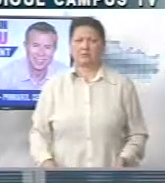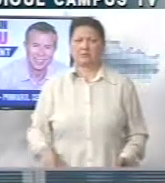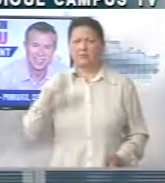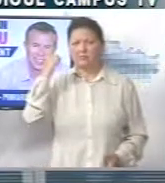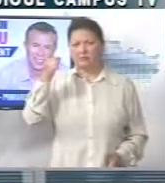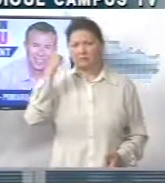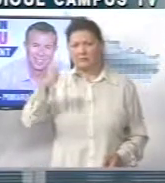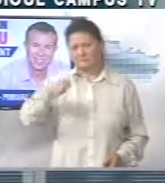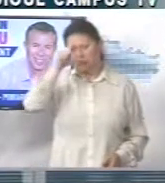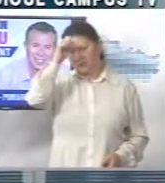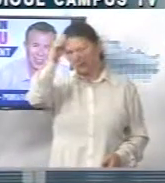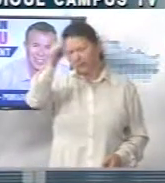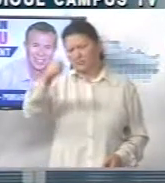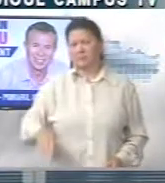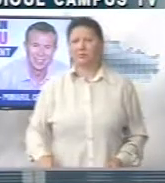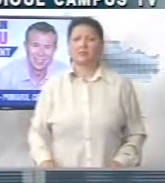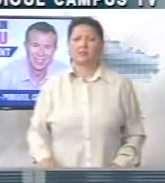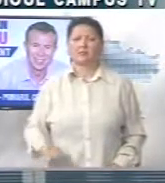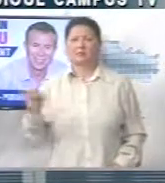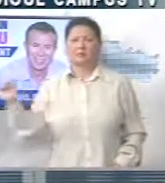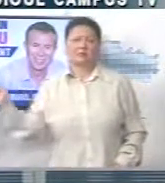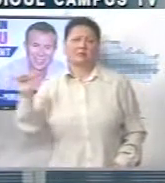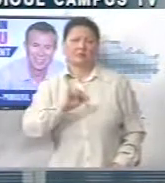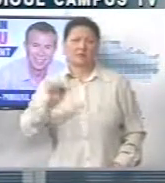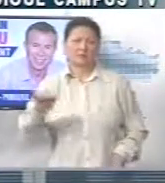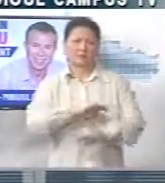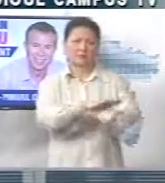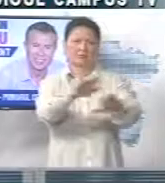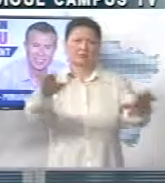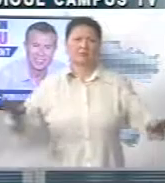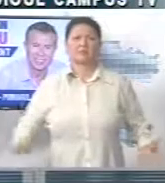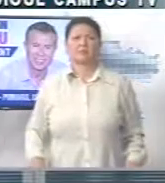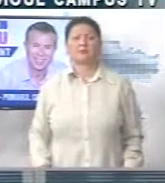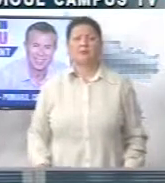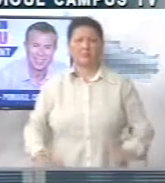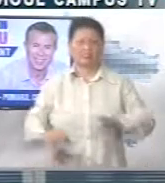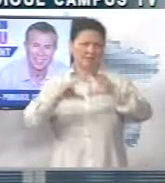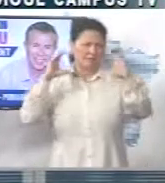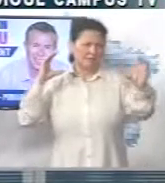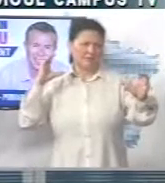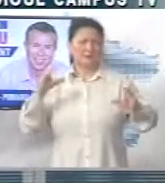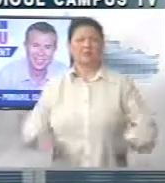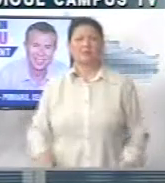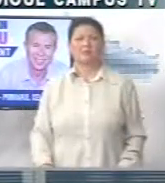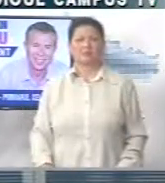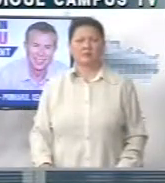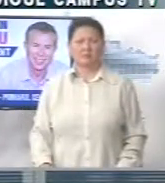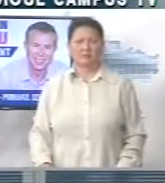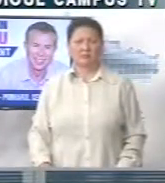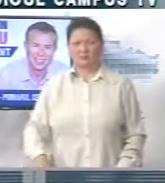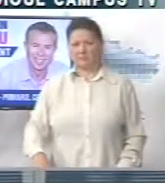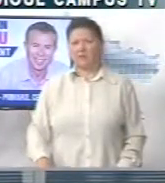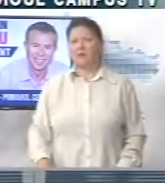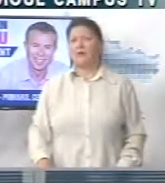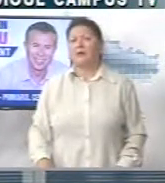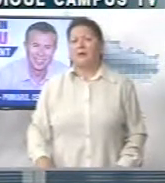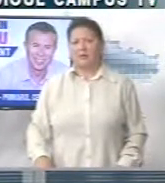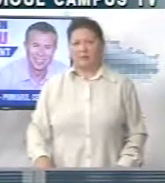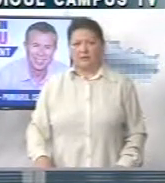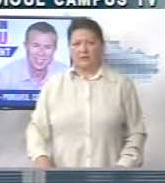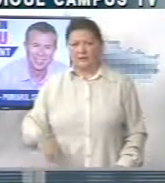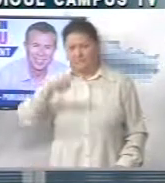civilizat. Transportul public de călători înseamnă mașini moderne, înseamnă o disciplină în trafic, înseamnă